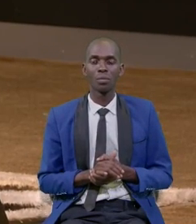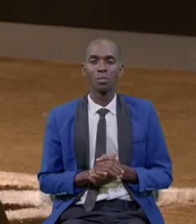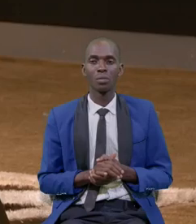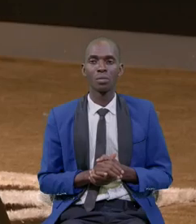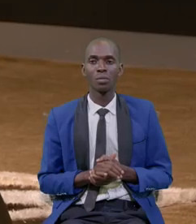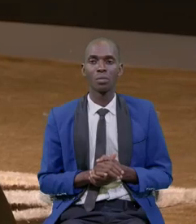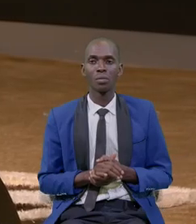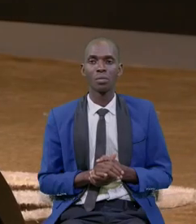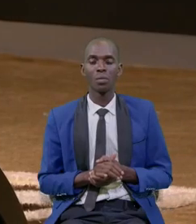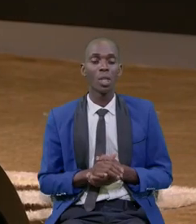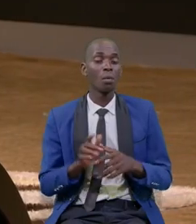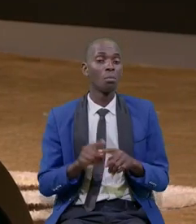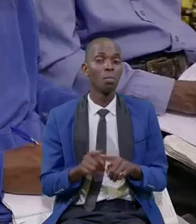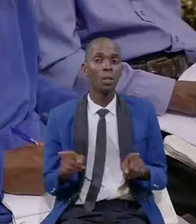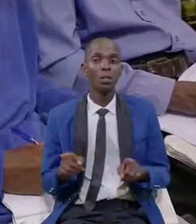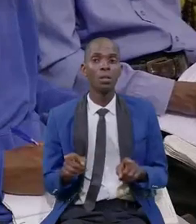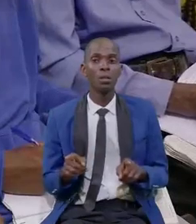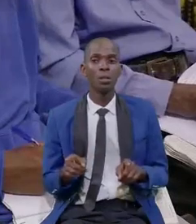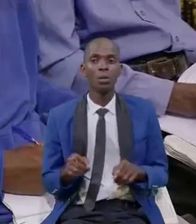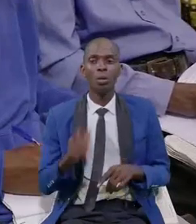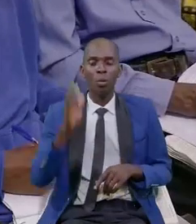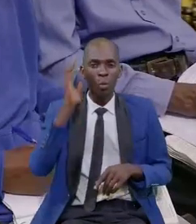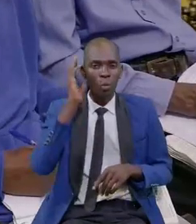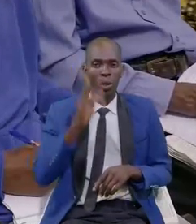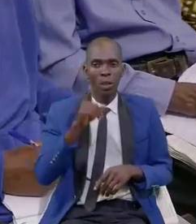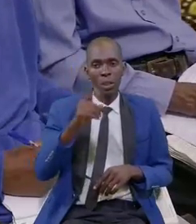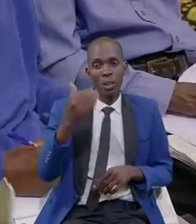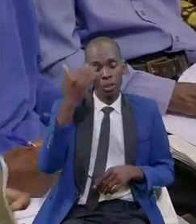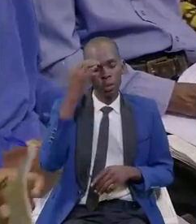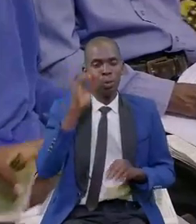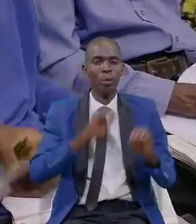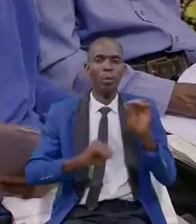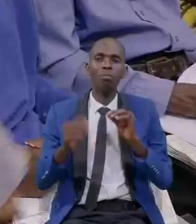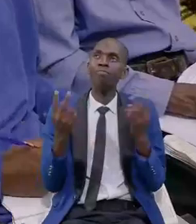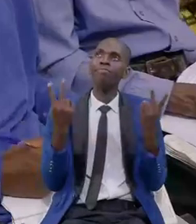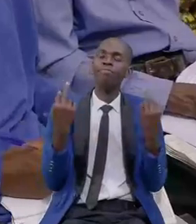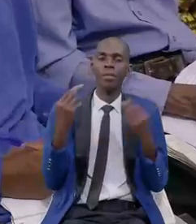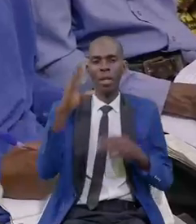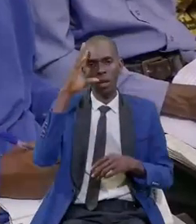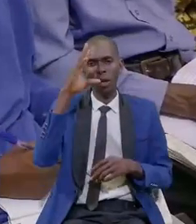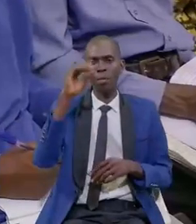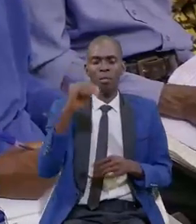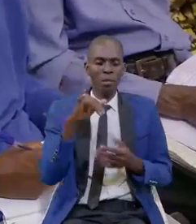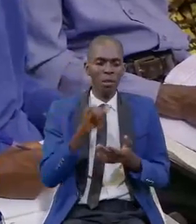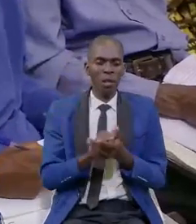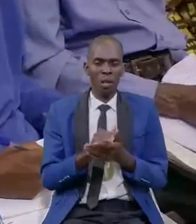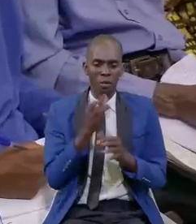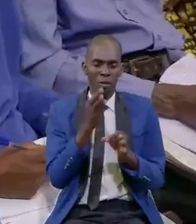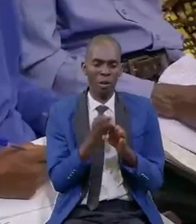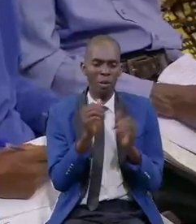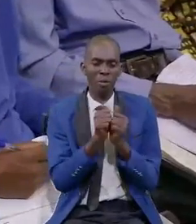verset 20, veux-tu savoir, ô homme vain, que la foi